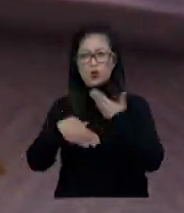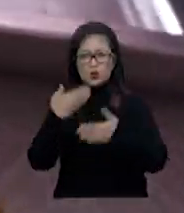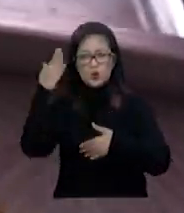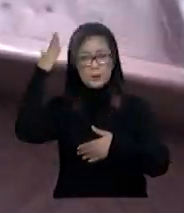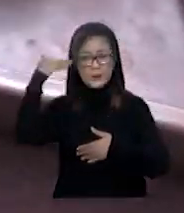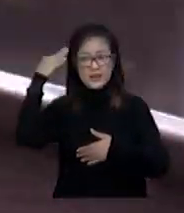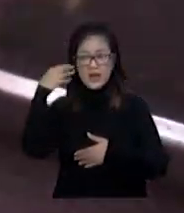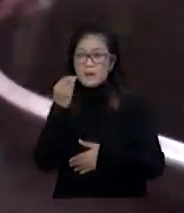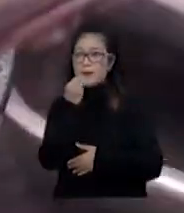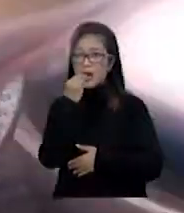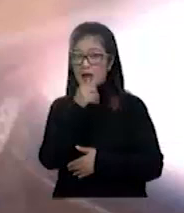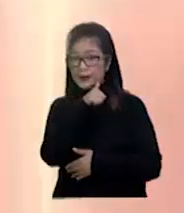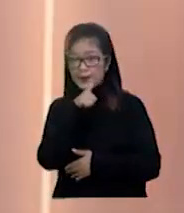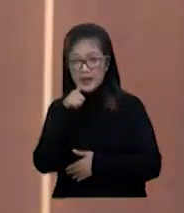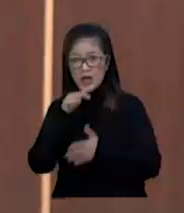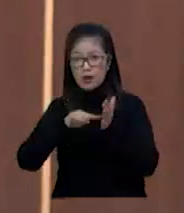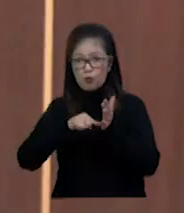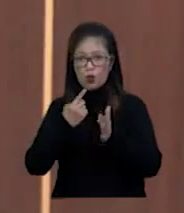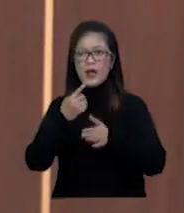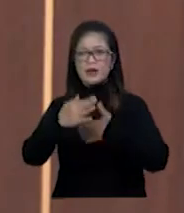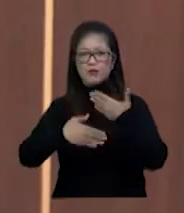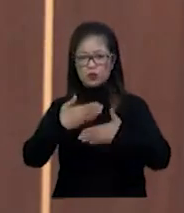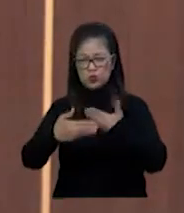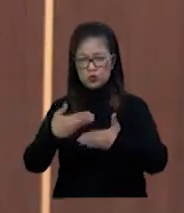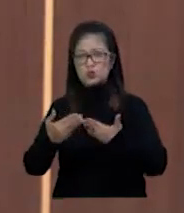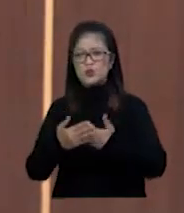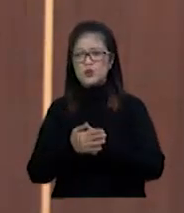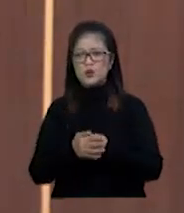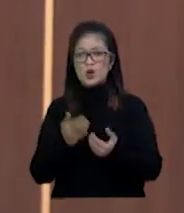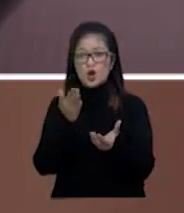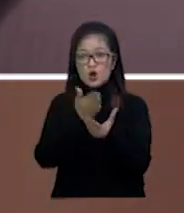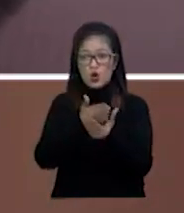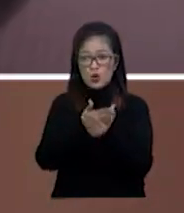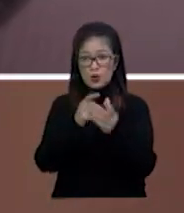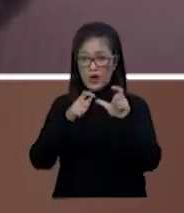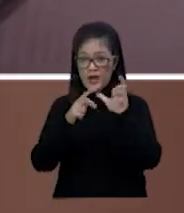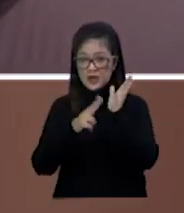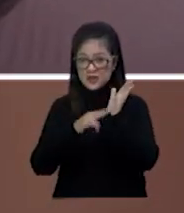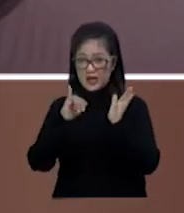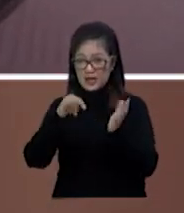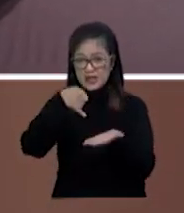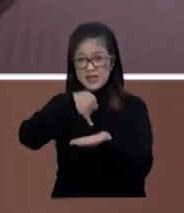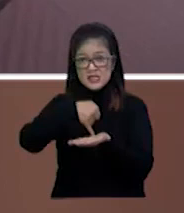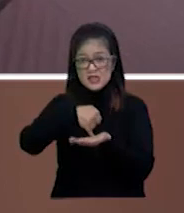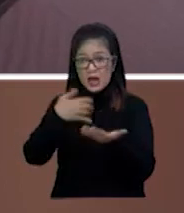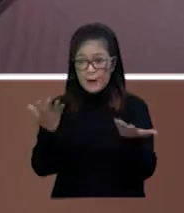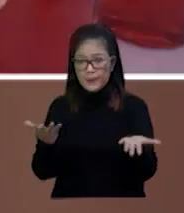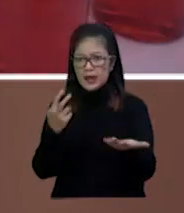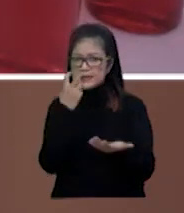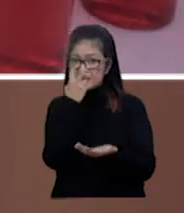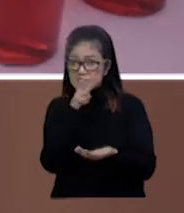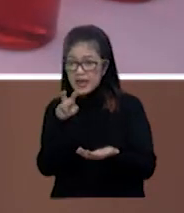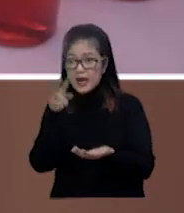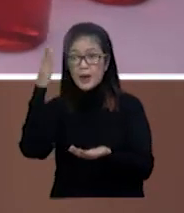Selatan dan Sumatera di dalam essen ini ya isinya kira-kira memastikan minyak makan sawit itu